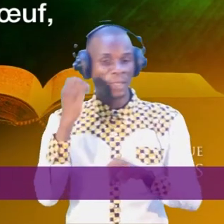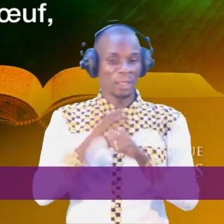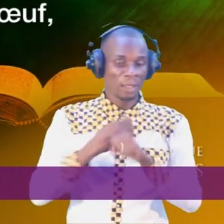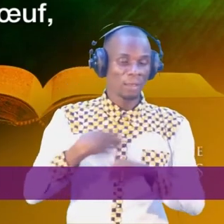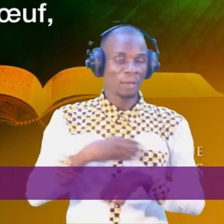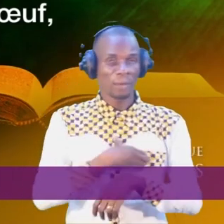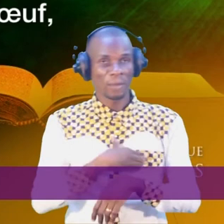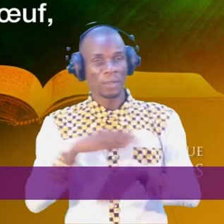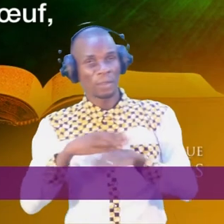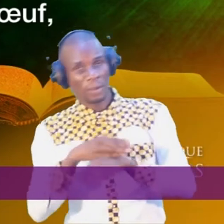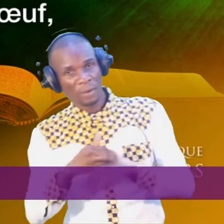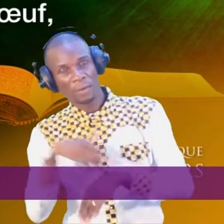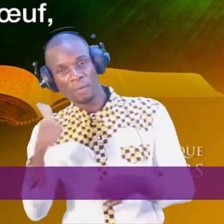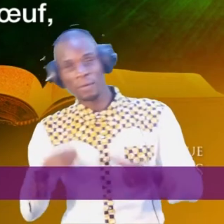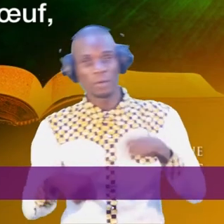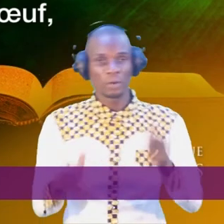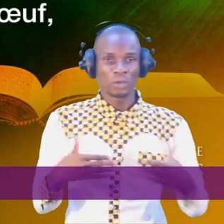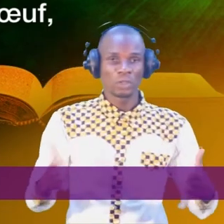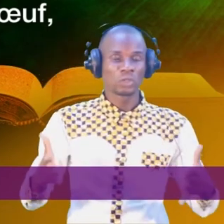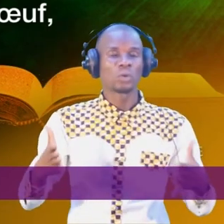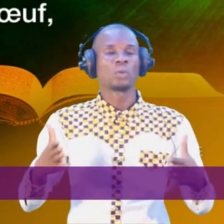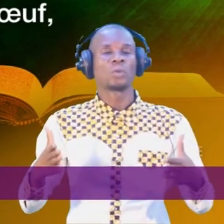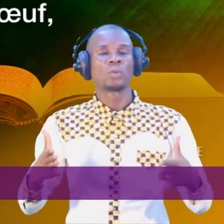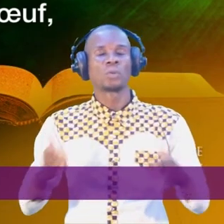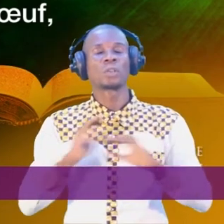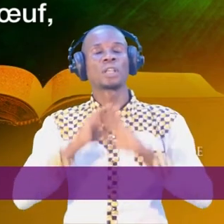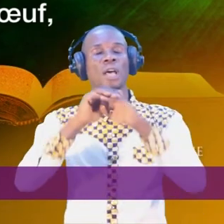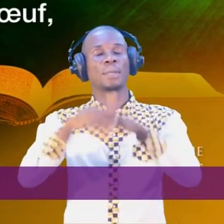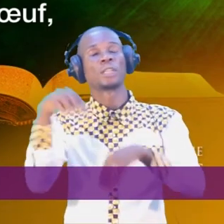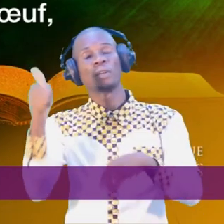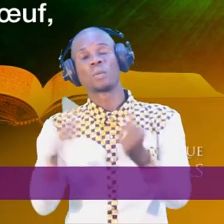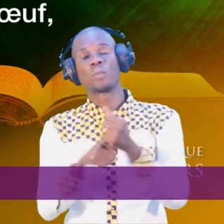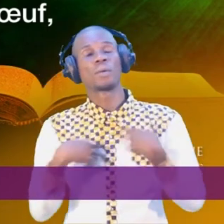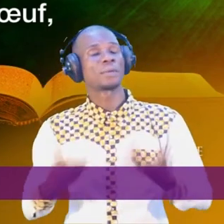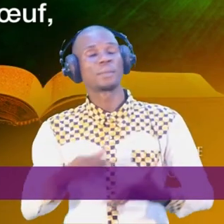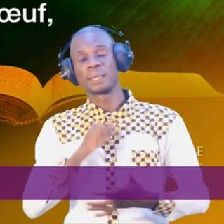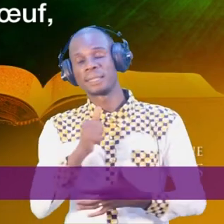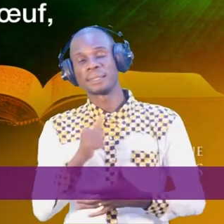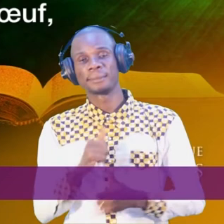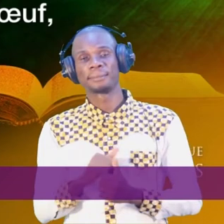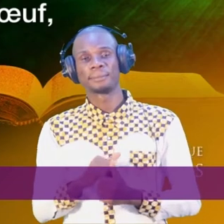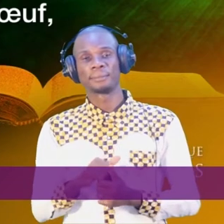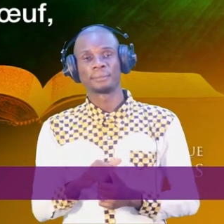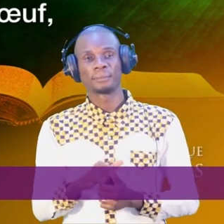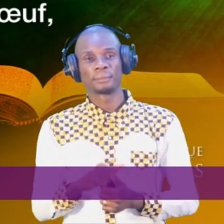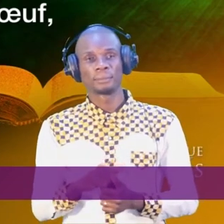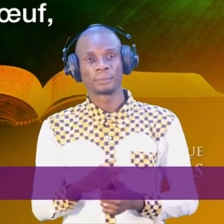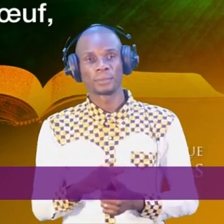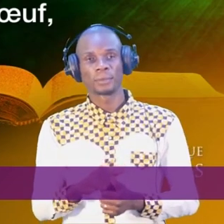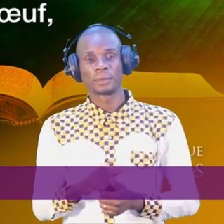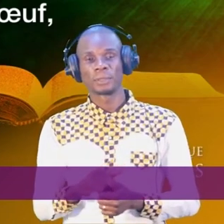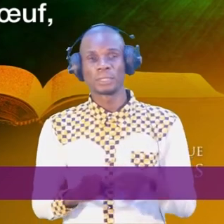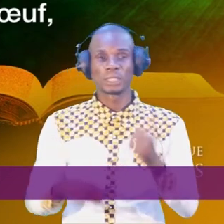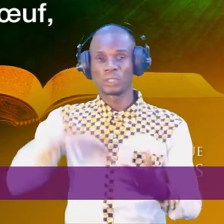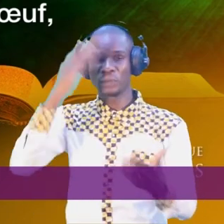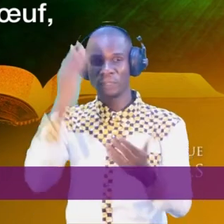Usimtamani mke wa jirani yako, wala mtumwa wake, wala mjakazi wake, wala ng'ombe yake, wala punda yake, wala